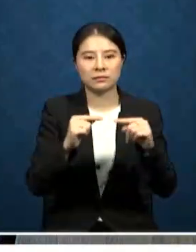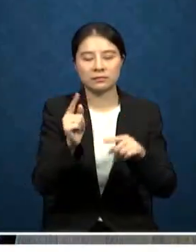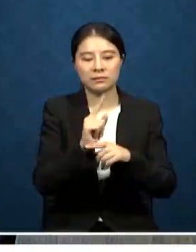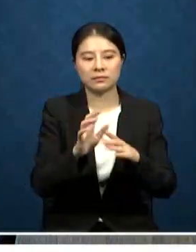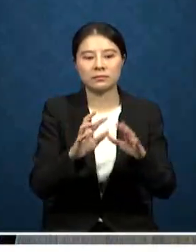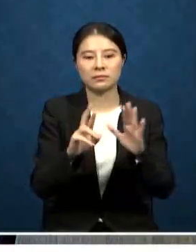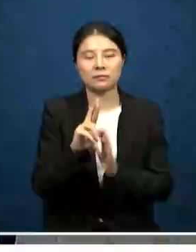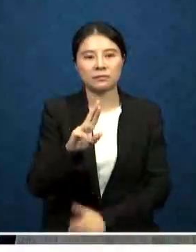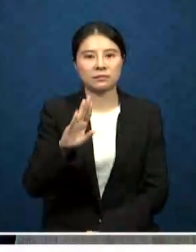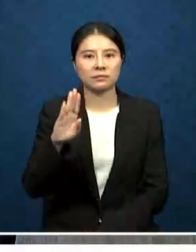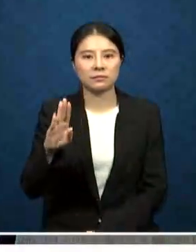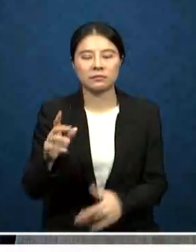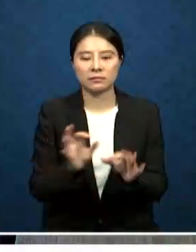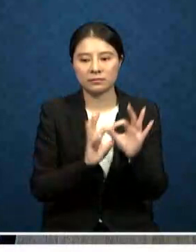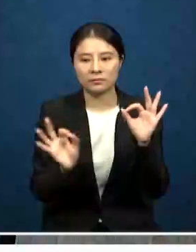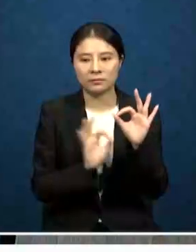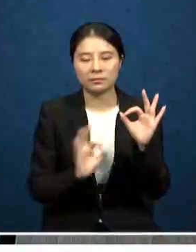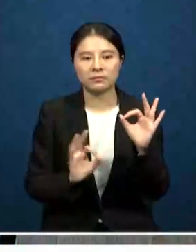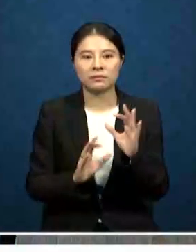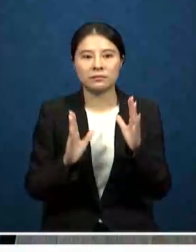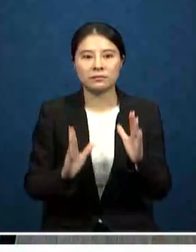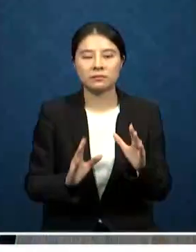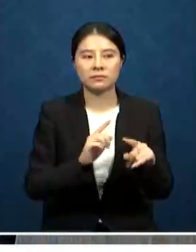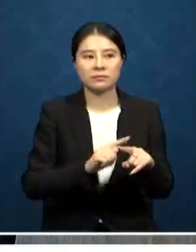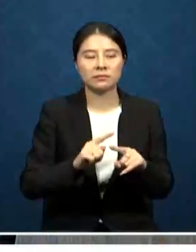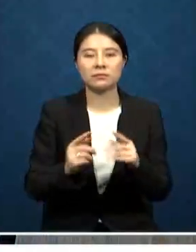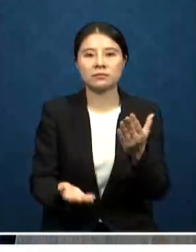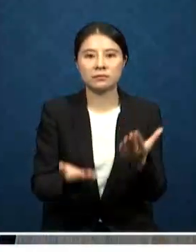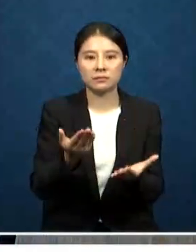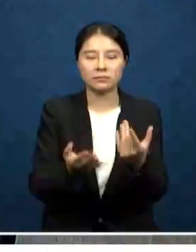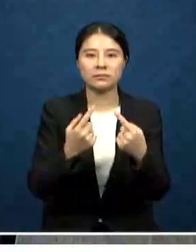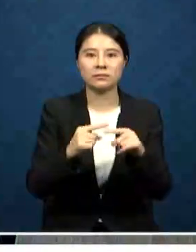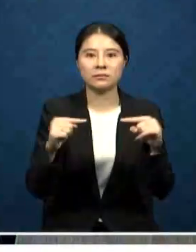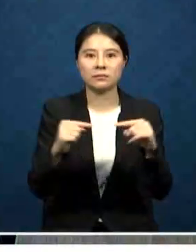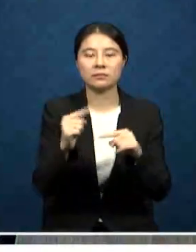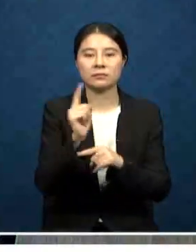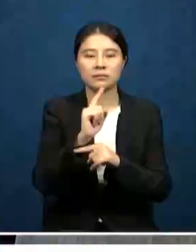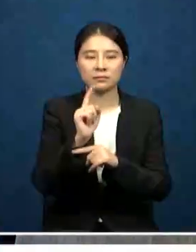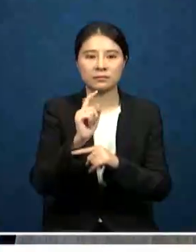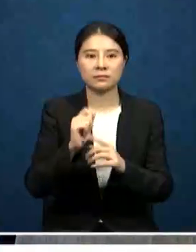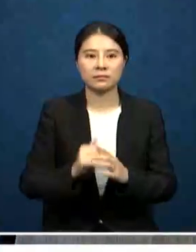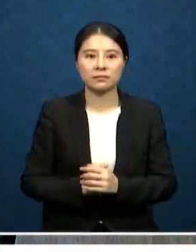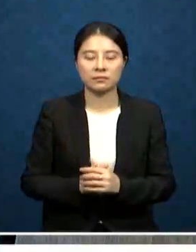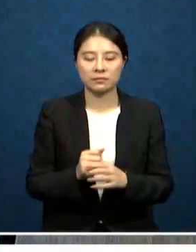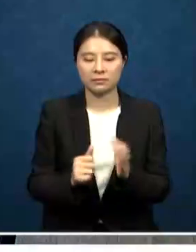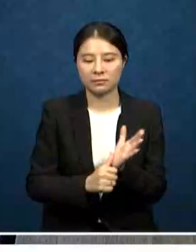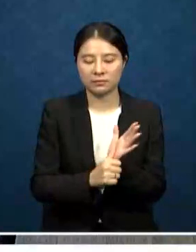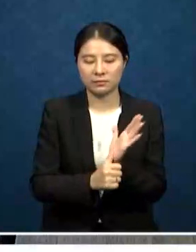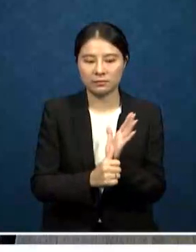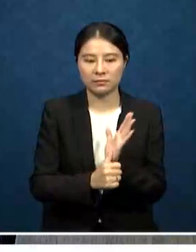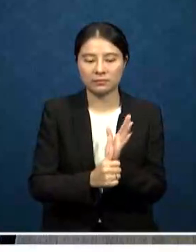ระบุรายละเอียดเป็นบุคคลหรือไม่ระบุก็แล้วแต่ท่านนไม่ได้ติดใจแต่เพียงแต่ว่าผมคิดว่าในการแก้ไข